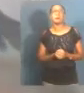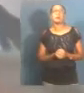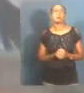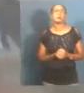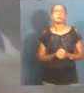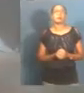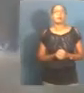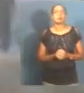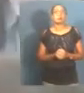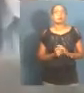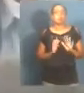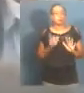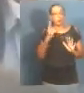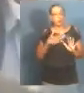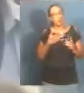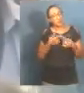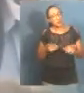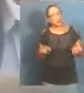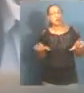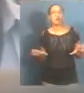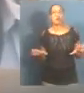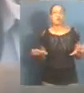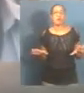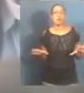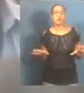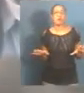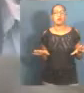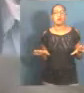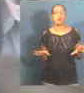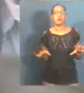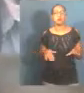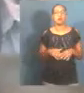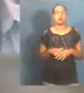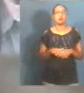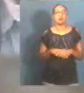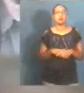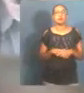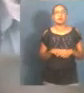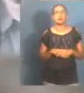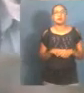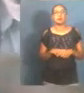Non, je fais la nuance. Je dis donc ce n'est pas.